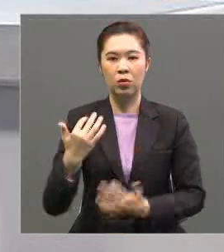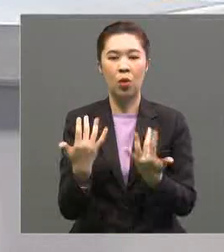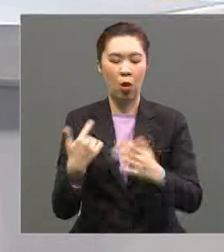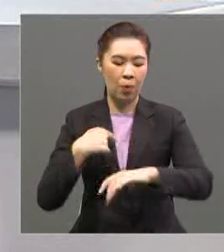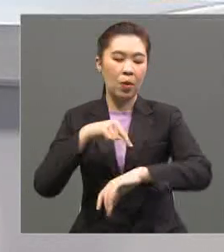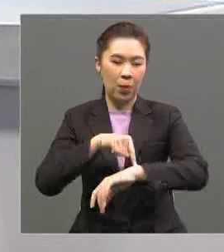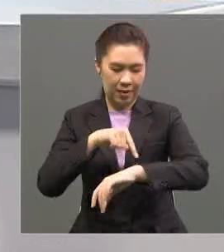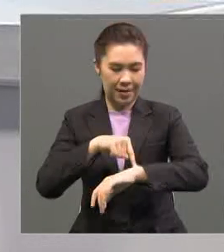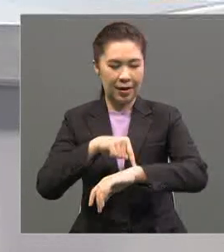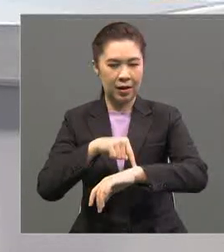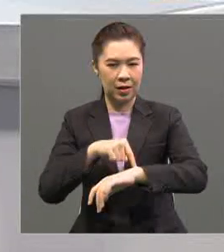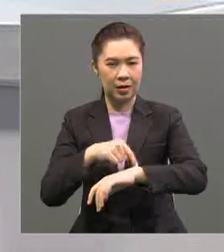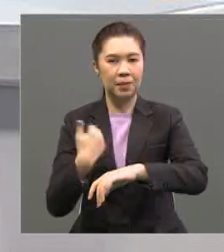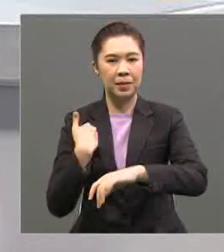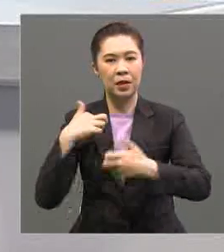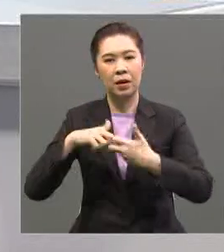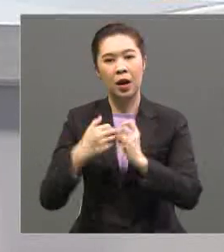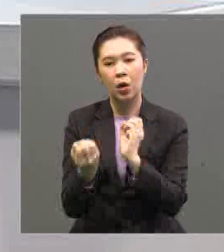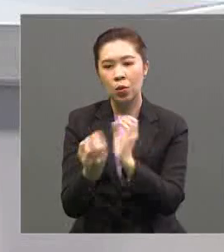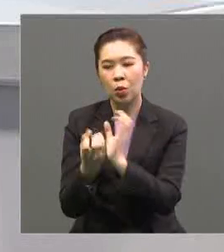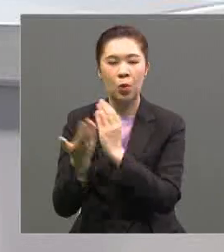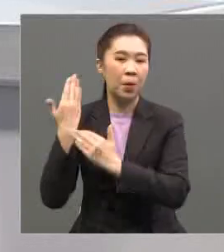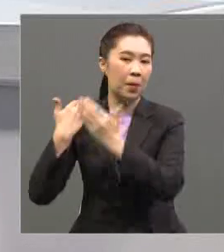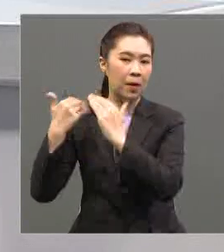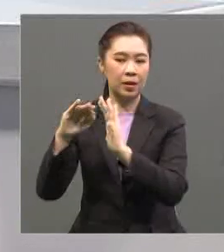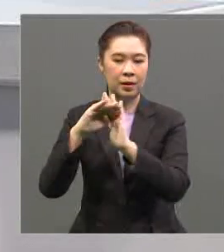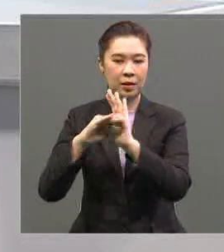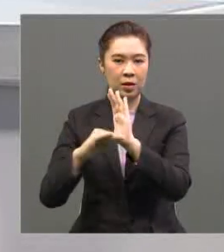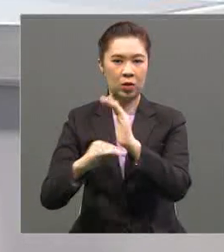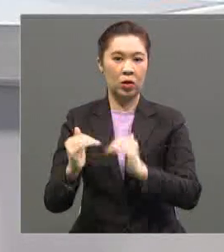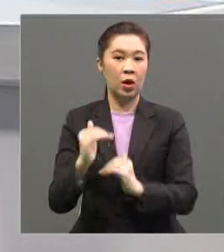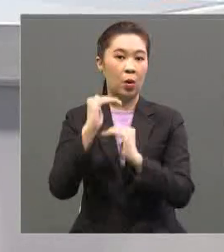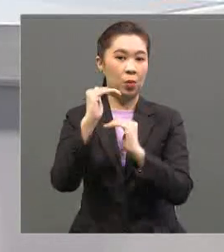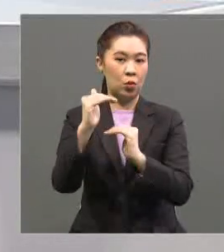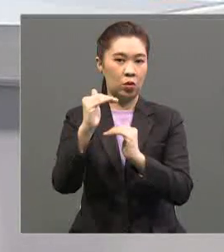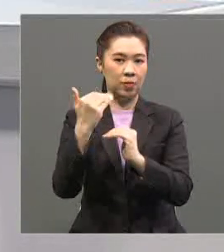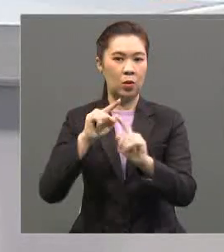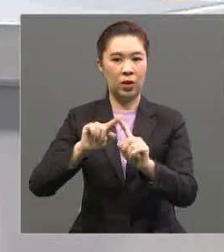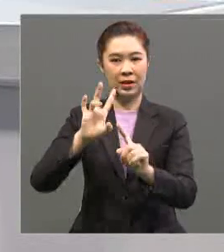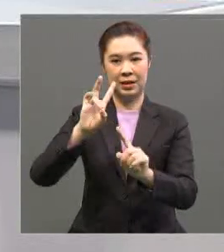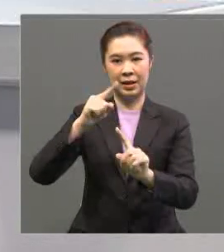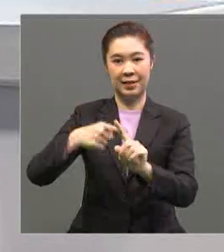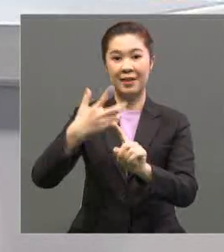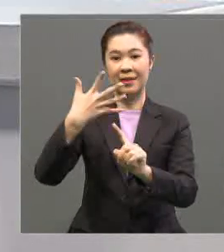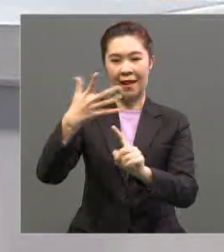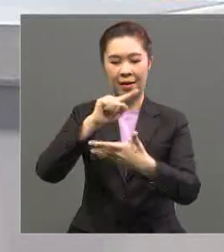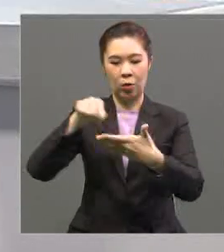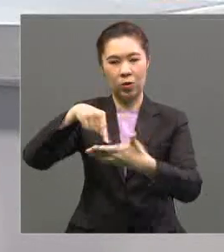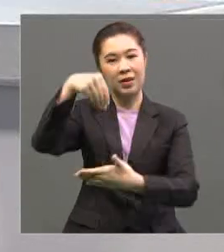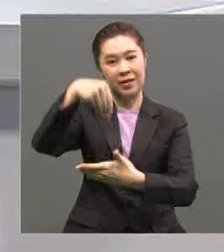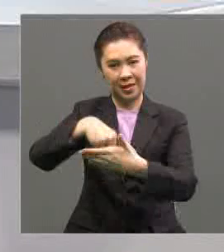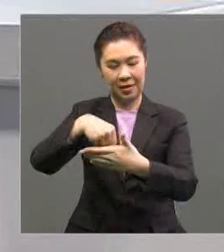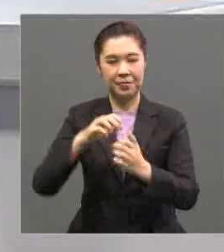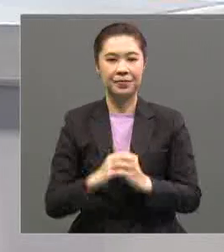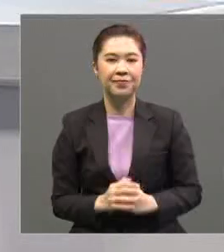อมีถ ู กไหมฮะไม่น่าจะกระทบกับไทม์ไลน์ที่กำหนดเป็นตุ๊กตาไว้ก็คือ7พฤษภาคมเป็นวันเลือกตั้ง ค่ะแ